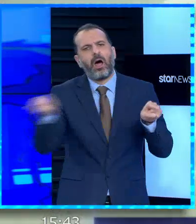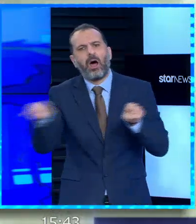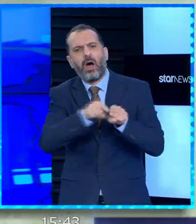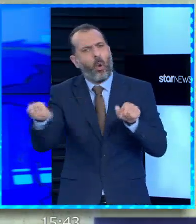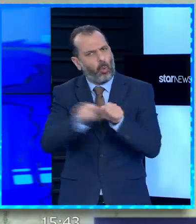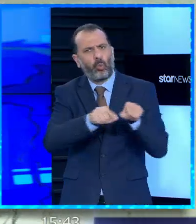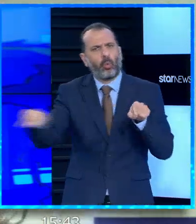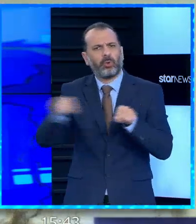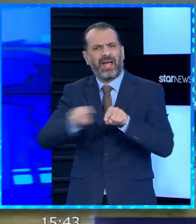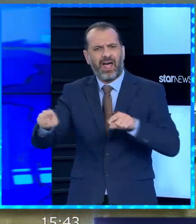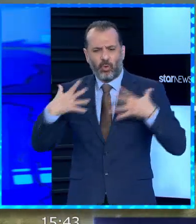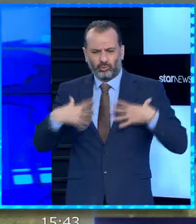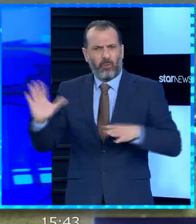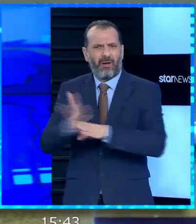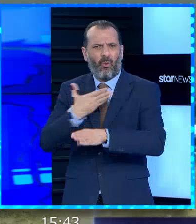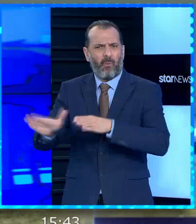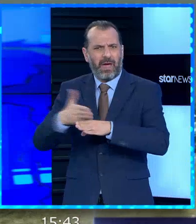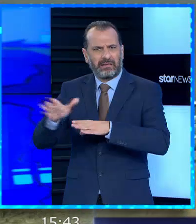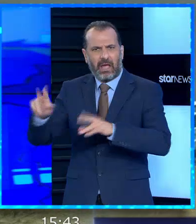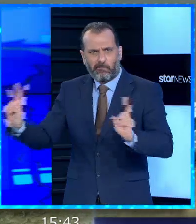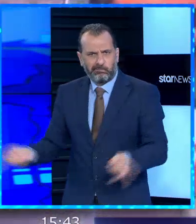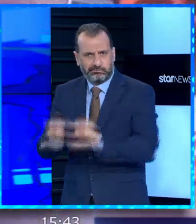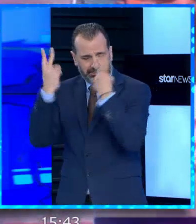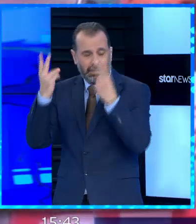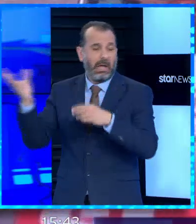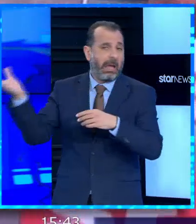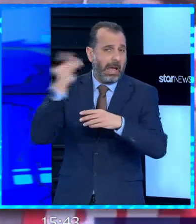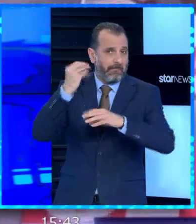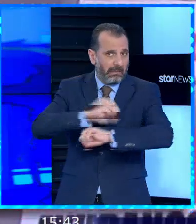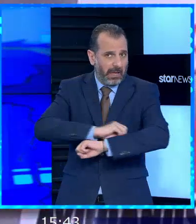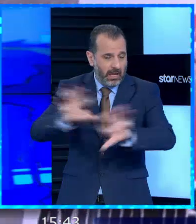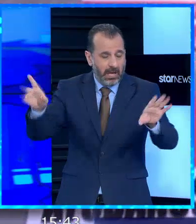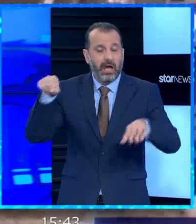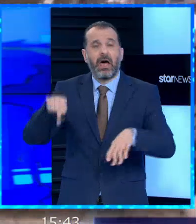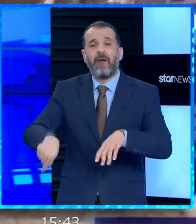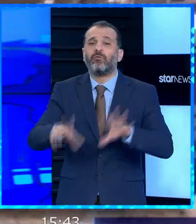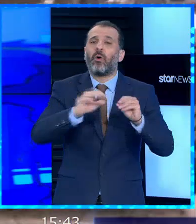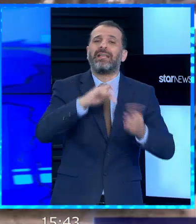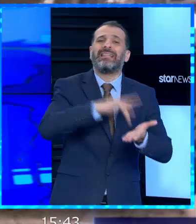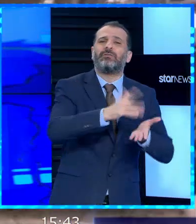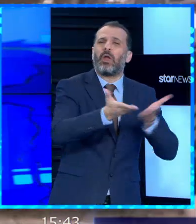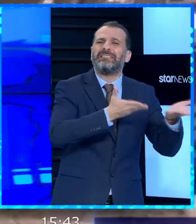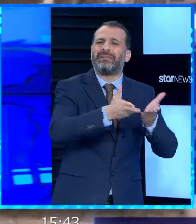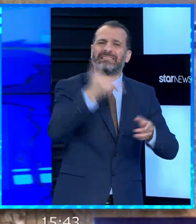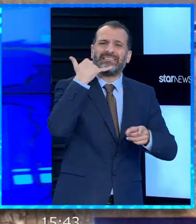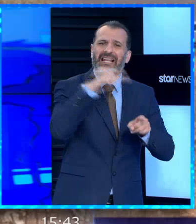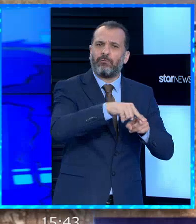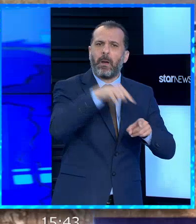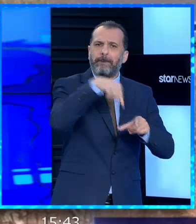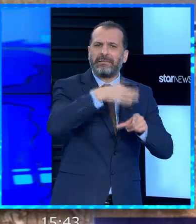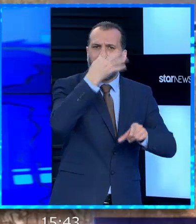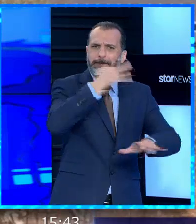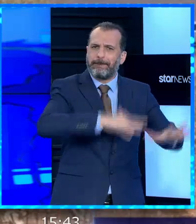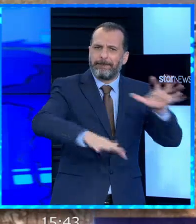εντοπίστηκαν τα ανθρώπινα υπολείμματα. Σύμφωνα με τα πρώτα στοιχεία της έρευνας, το κέντρο τηλεφωνικής εξυπηρέτησης ενεχόταν